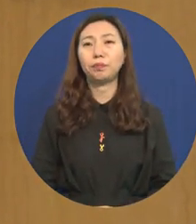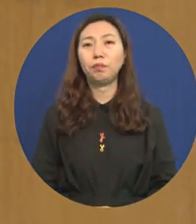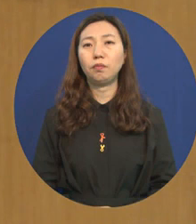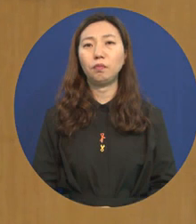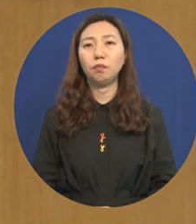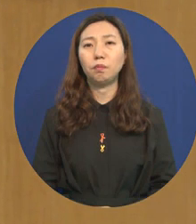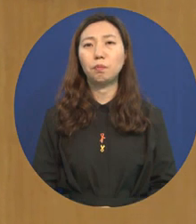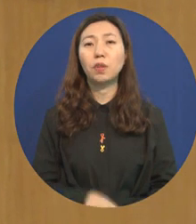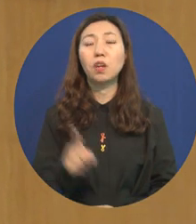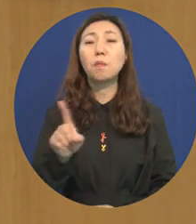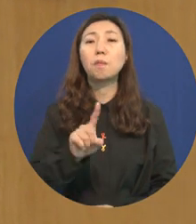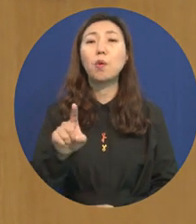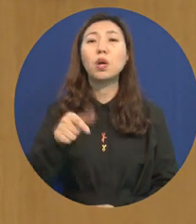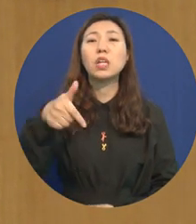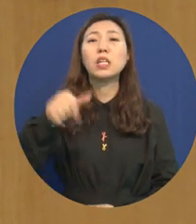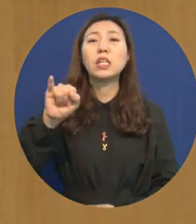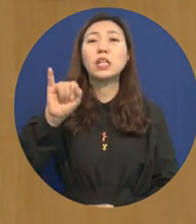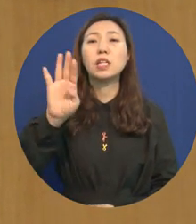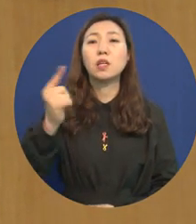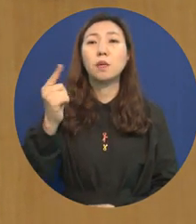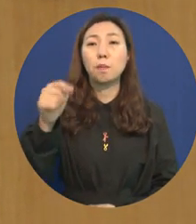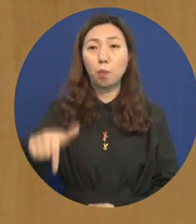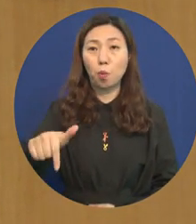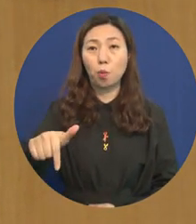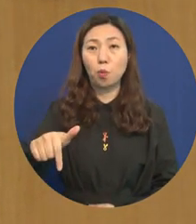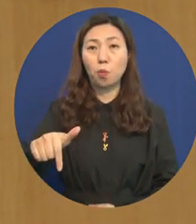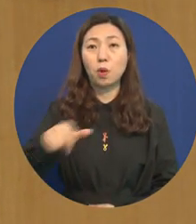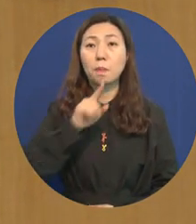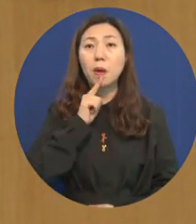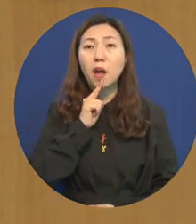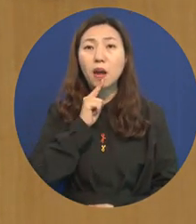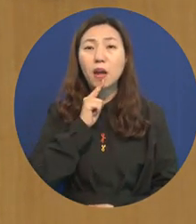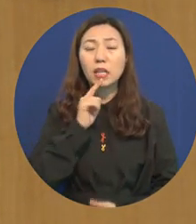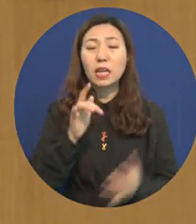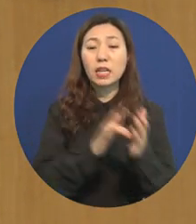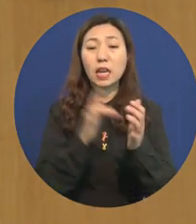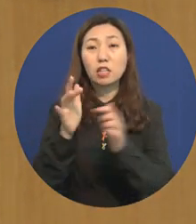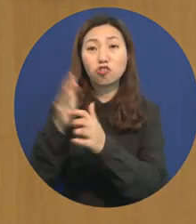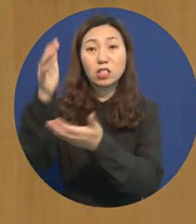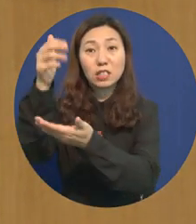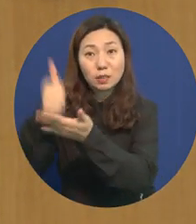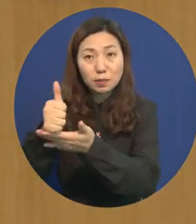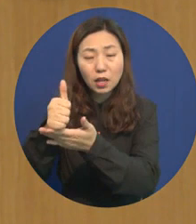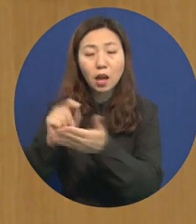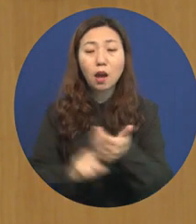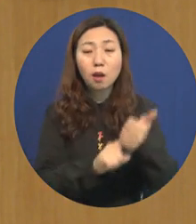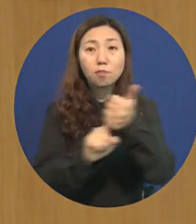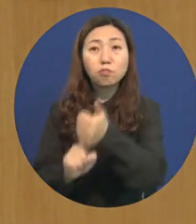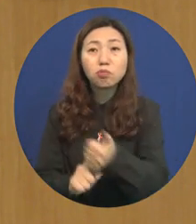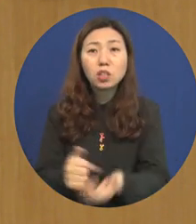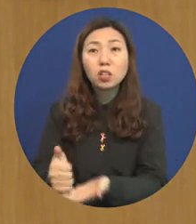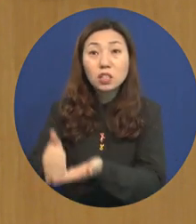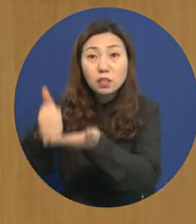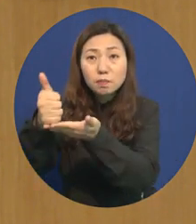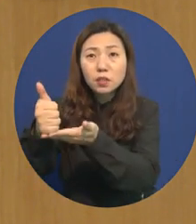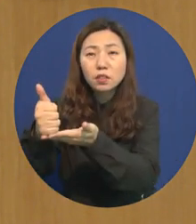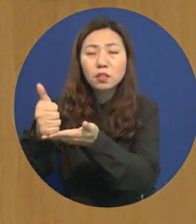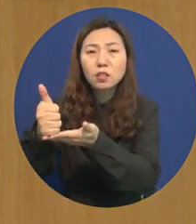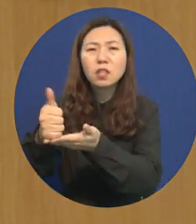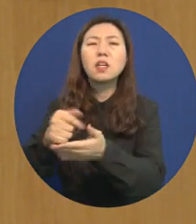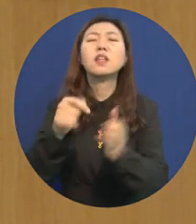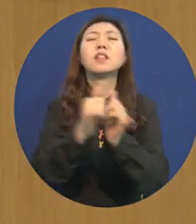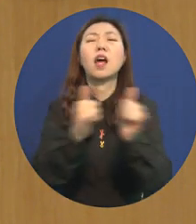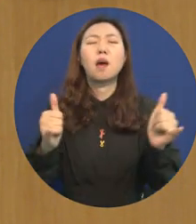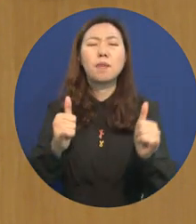이것을 이제 기복적이라 그러죠. 근데 예수님이나 부처님, 성인은 그 인간의 무지를